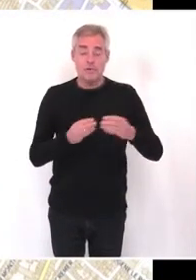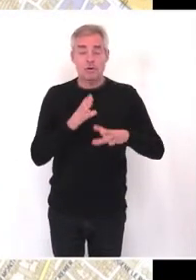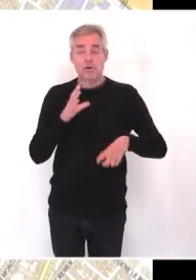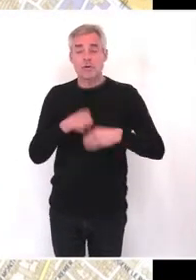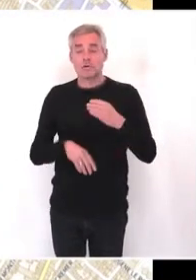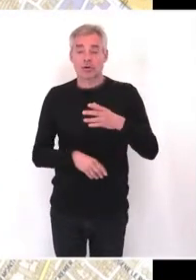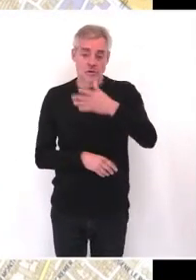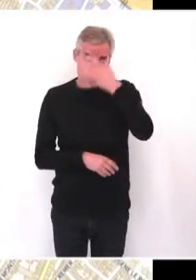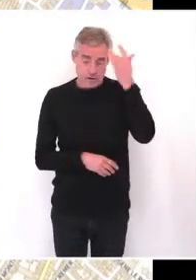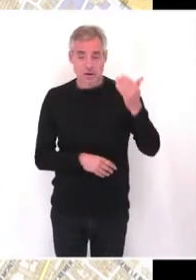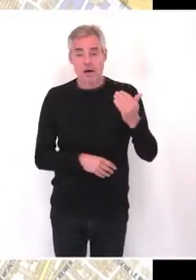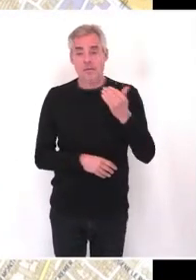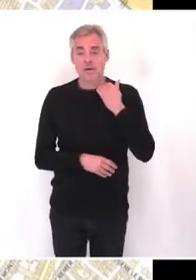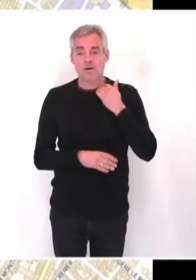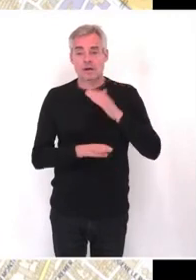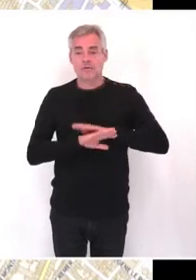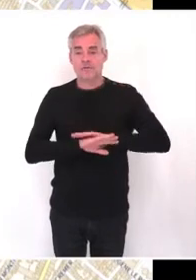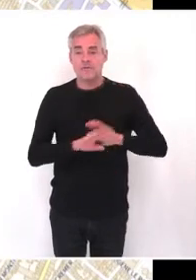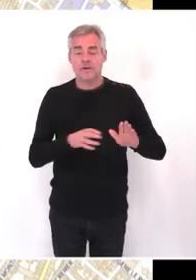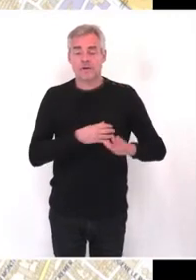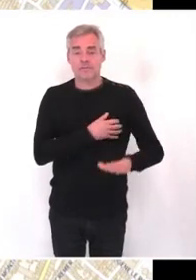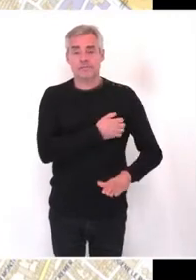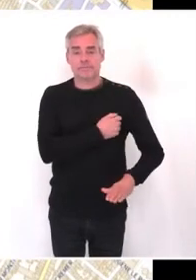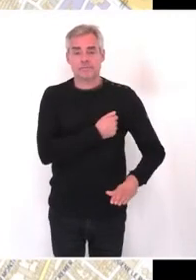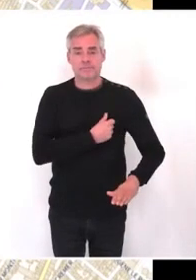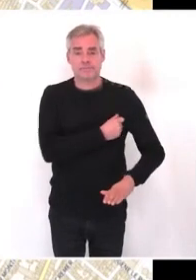quartier Saint-Michel de la géographie prioritaire.